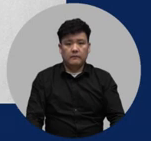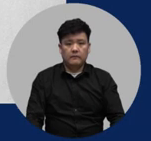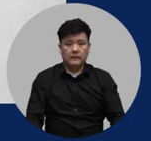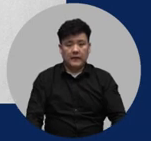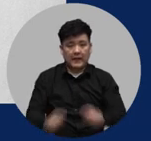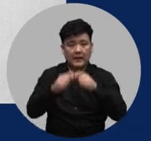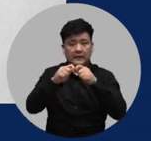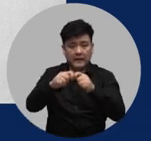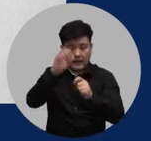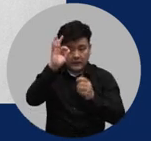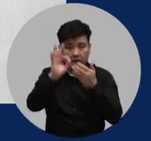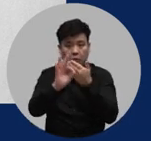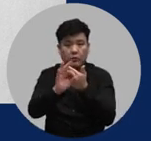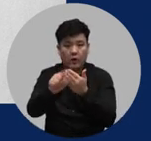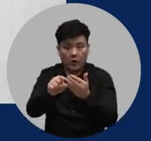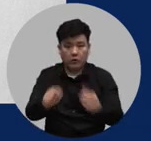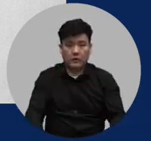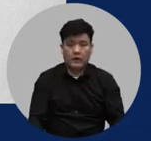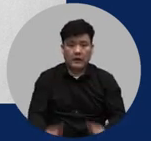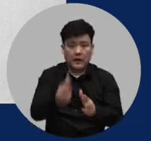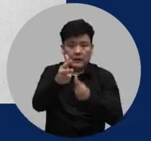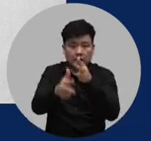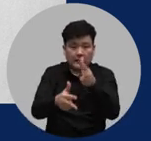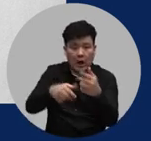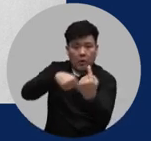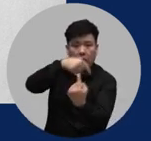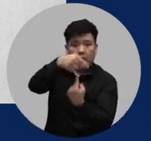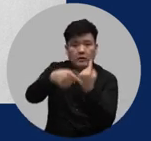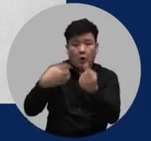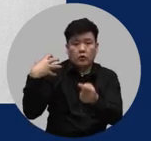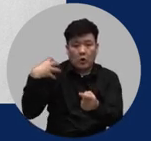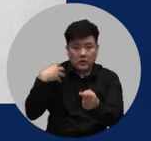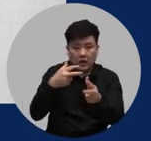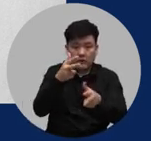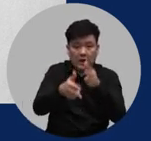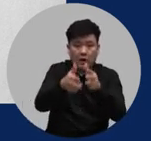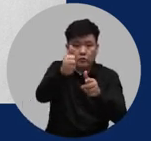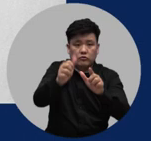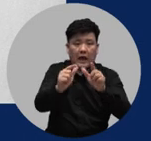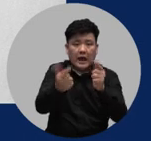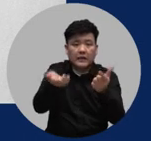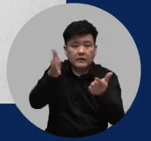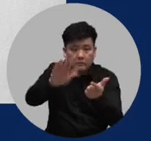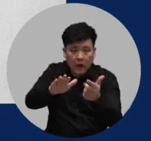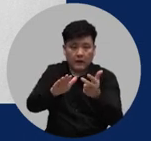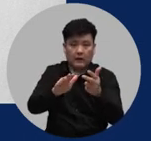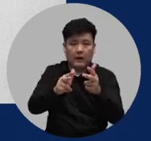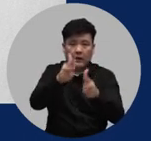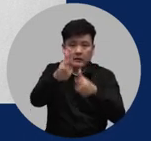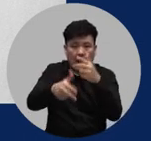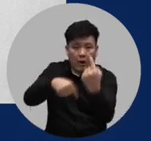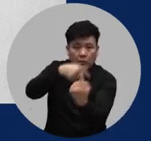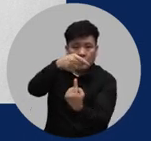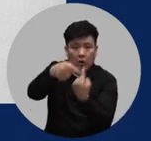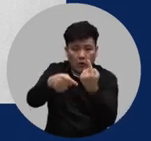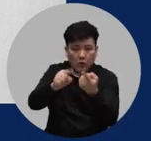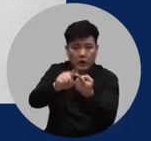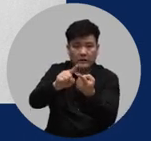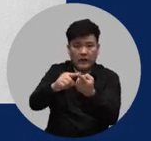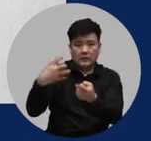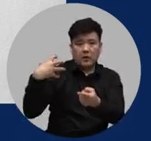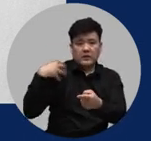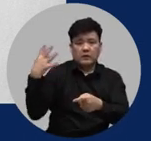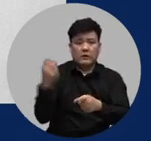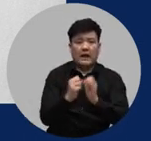좀 더 자세히 살펴보면 사업의 경영 담당은 사업주가 아니면서 사업 경영 일반에 관하여 책임을